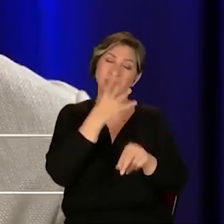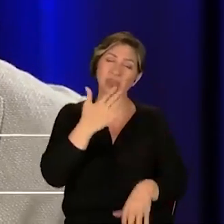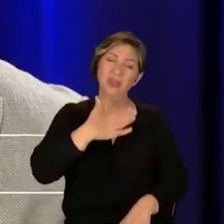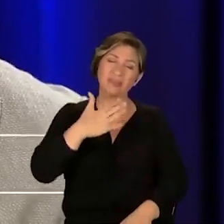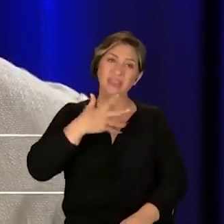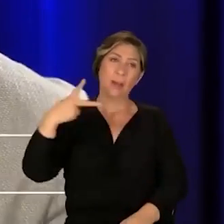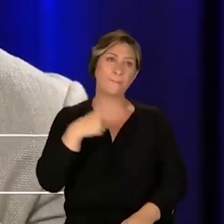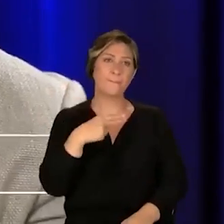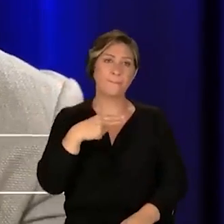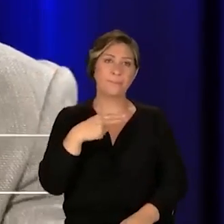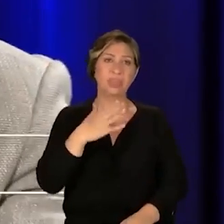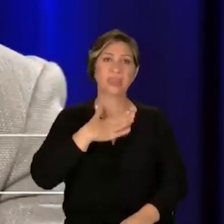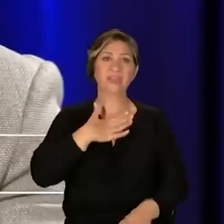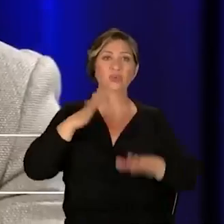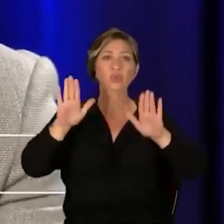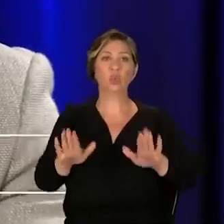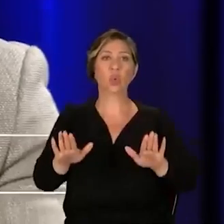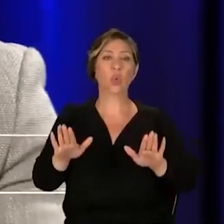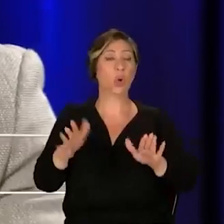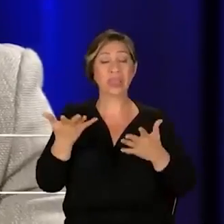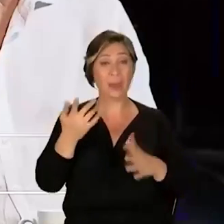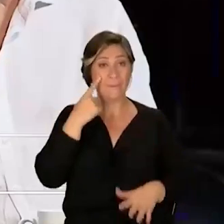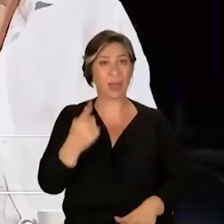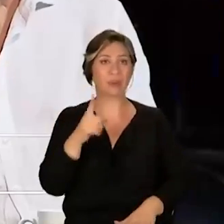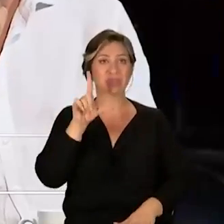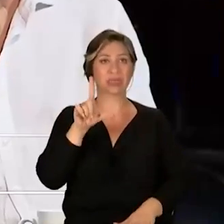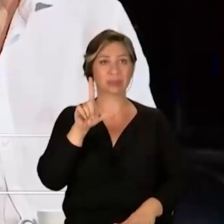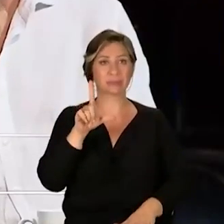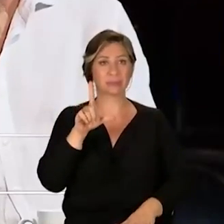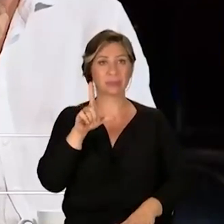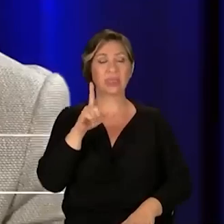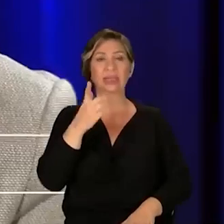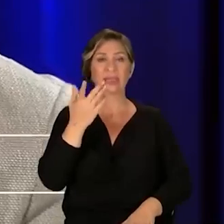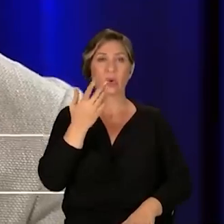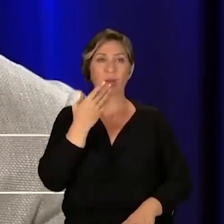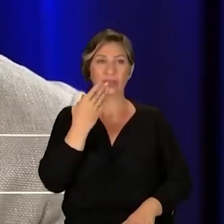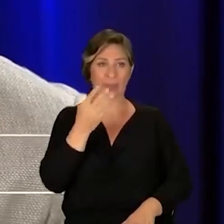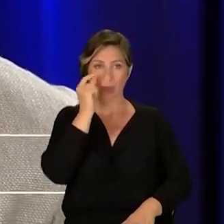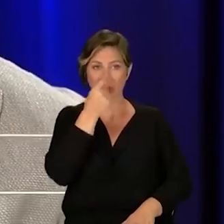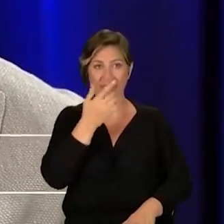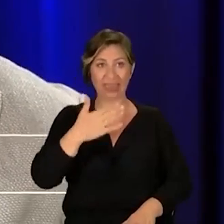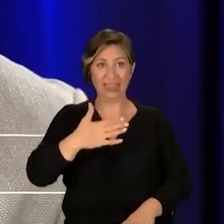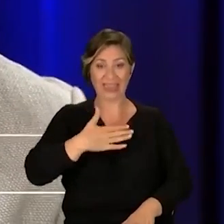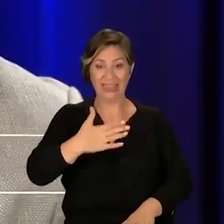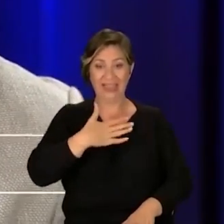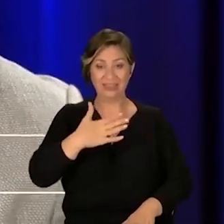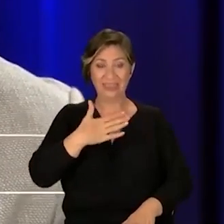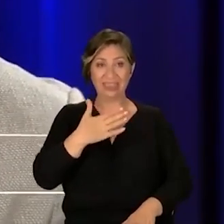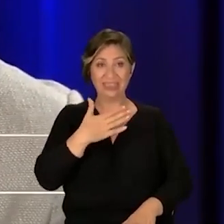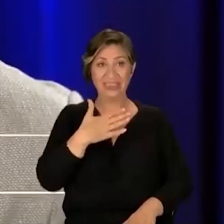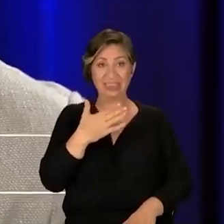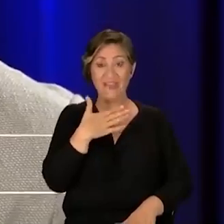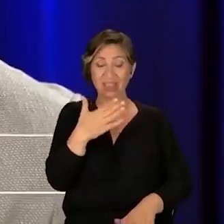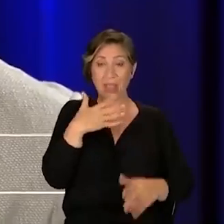nefesi kesiliyor, duruyor, buna bakıyoruz. Veyahut da nefese kesile yazma, öyle diyeyim yani. Nefese kesile yazmaya